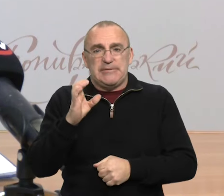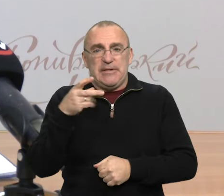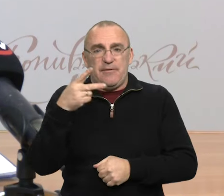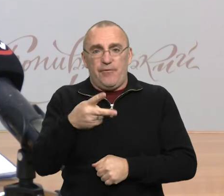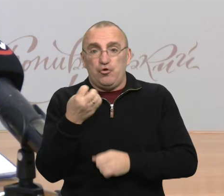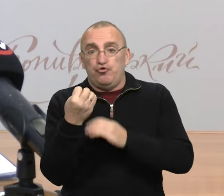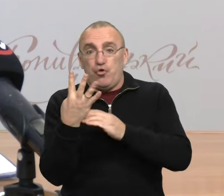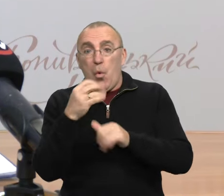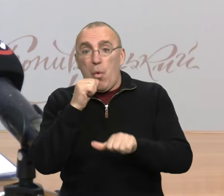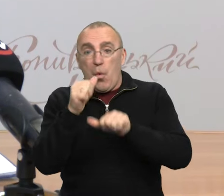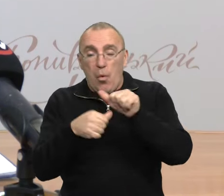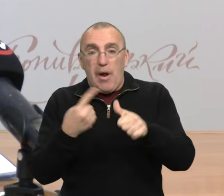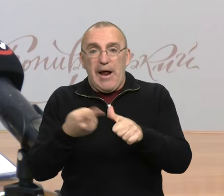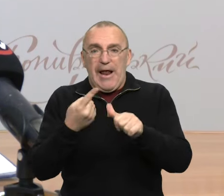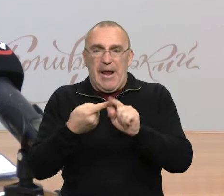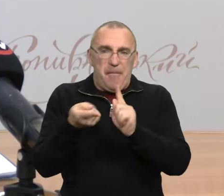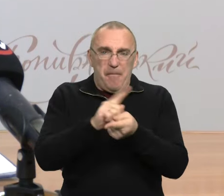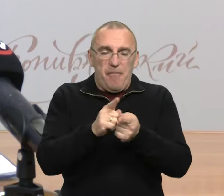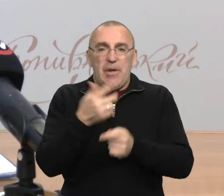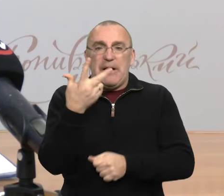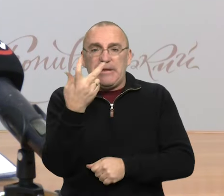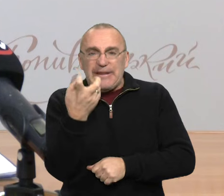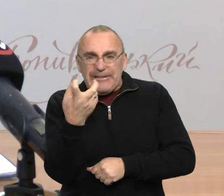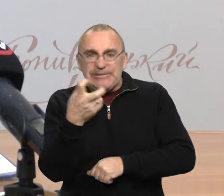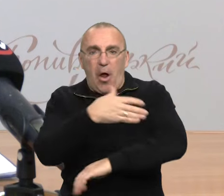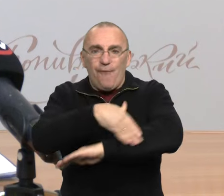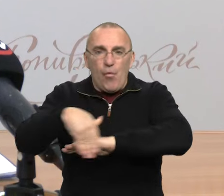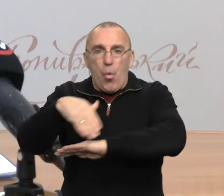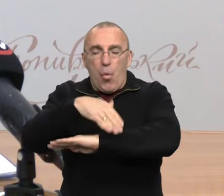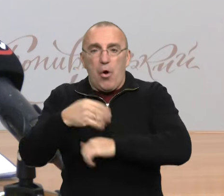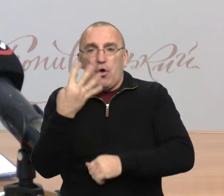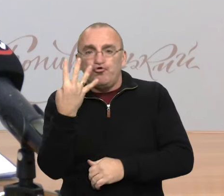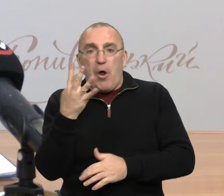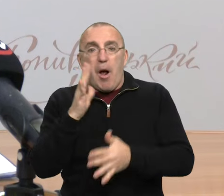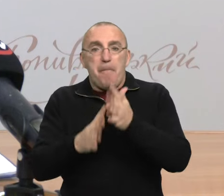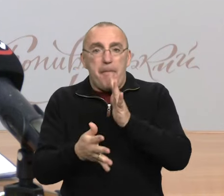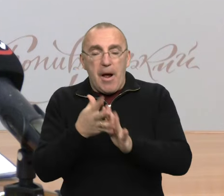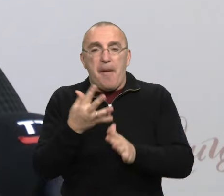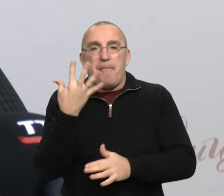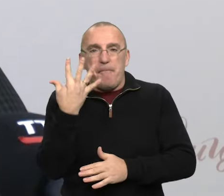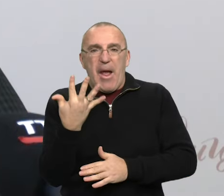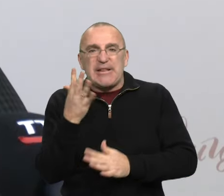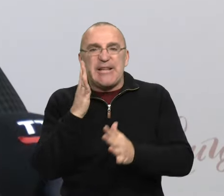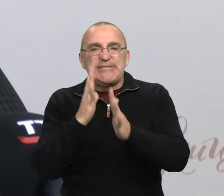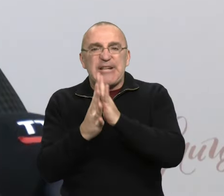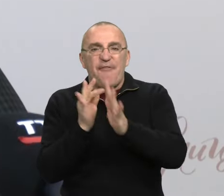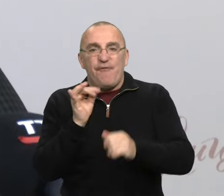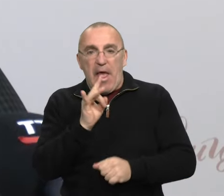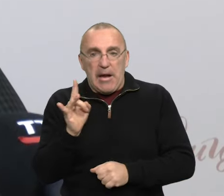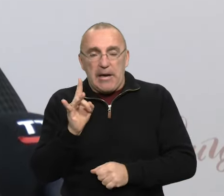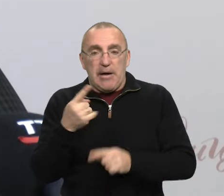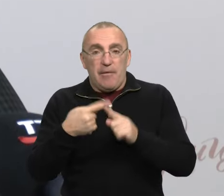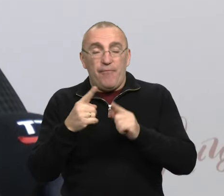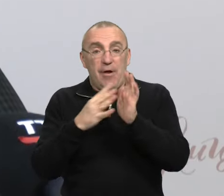2014 року перейменовано 300 вулиць чотири парки п'ять скверів більше